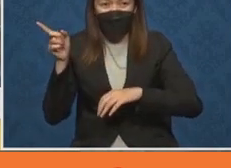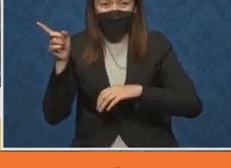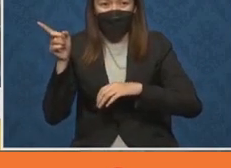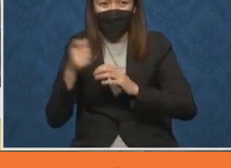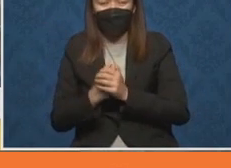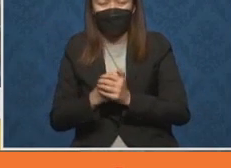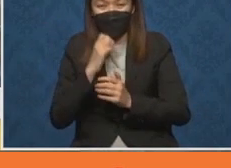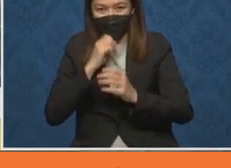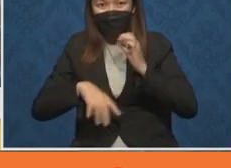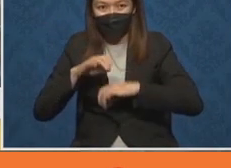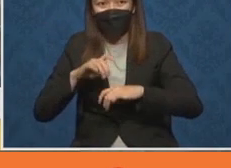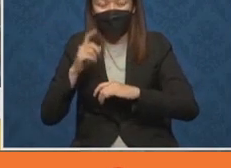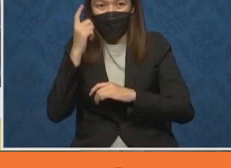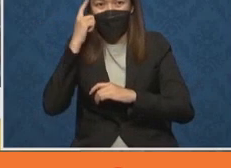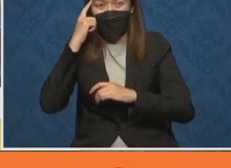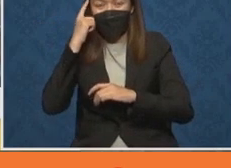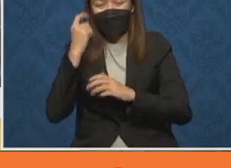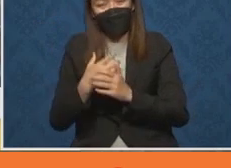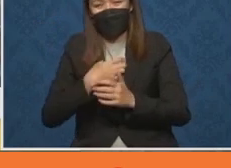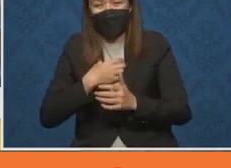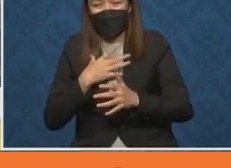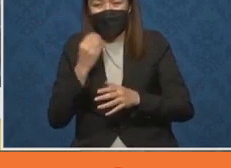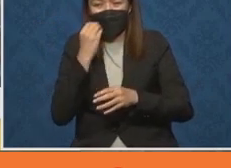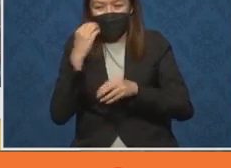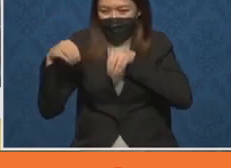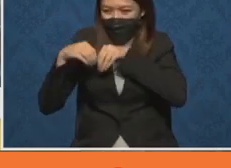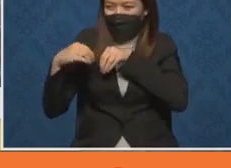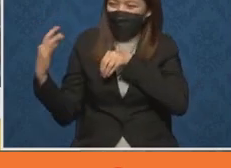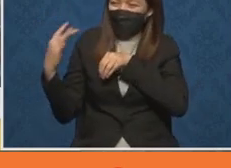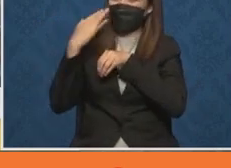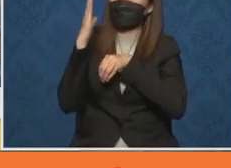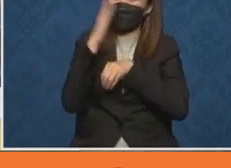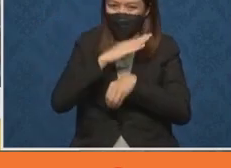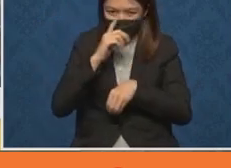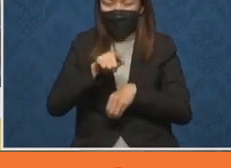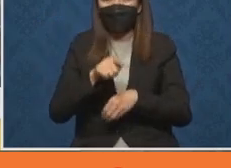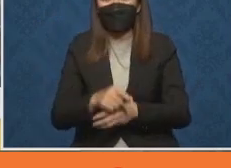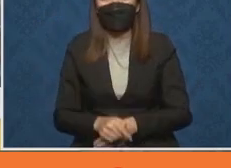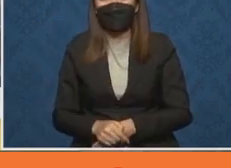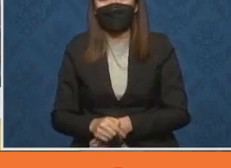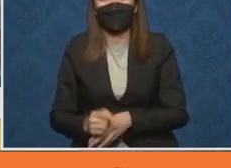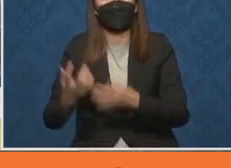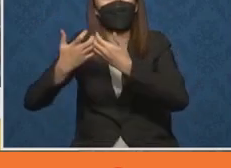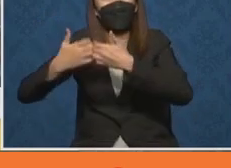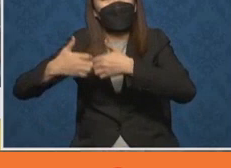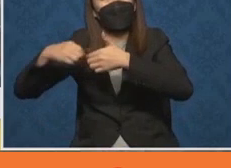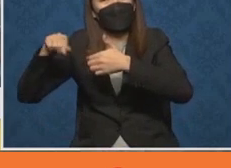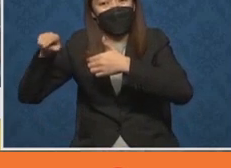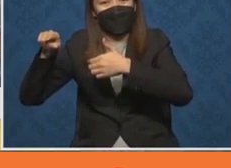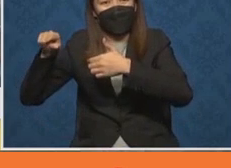โงงานขยับเป็ททากนดี ไม่มที่ไหนให้ไปอยู่ใล้ ส่กินเม้นะทสำคัญโงงานนี้มีการ OUT